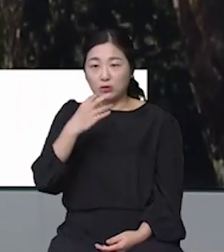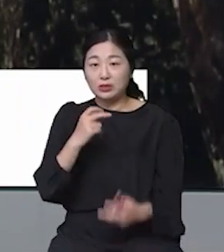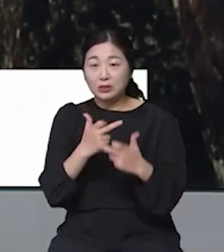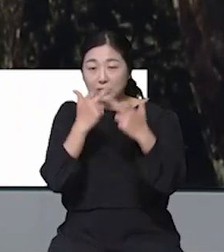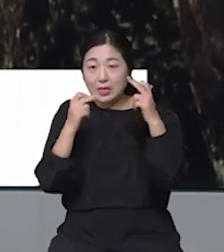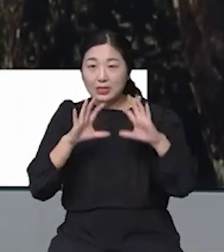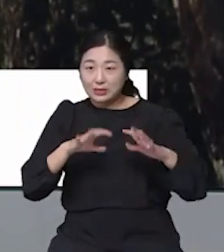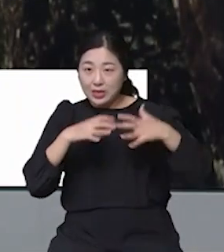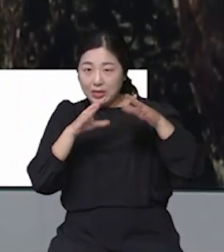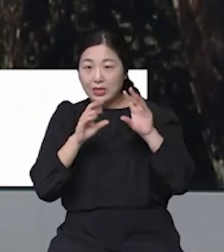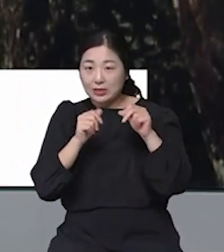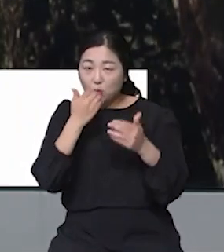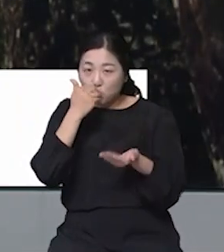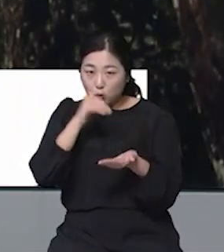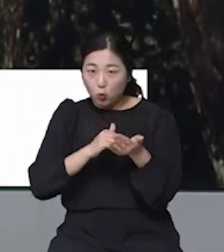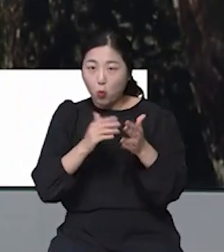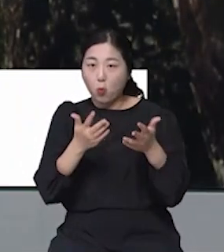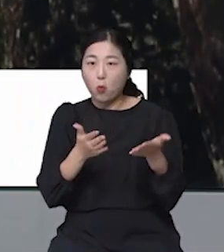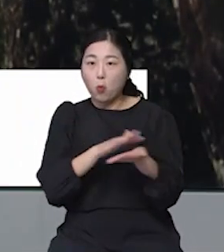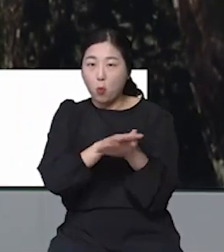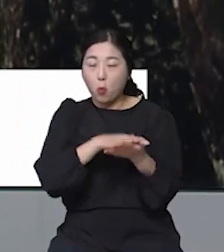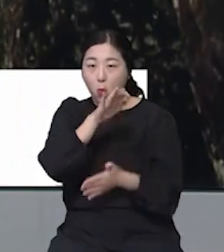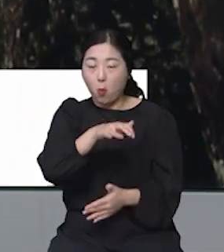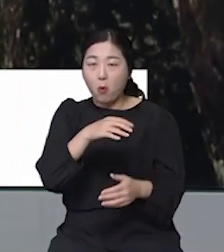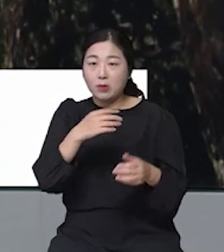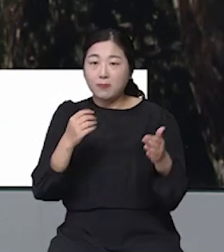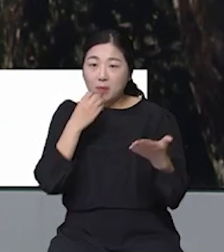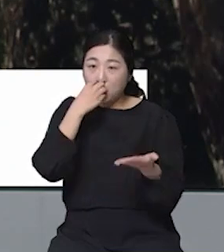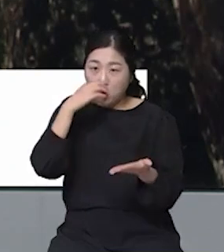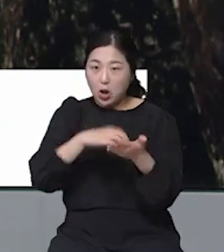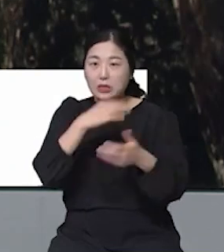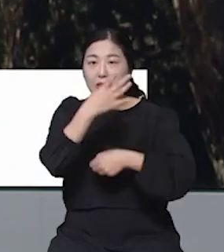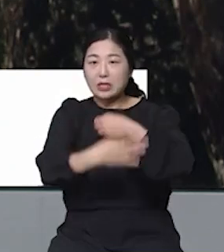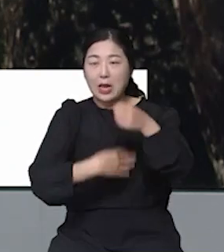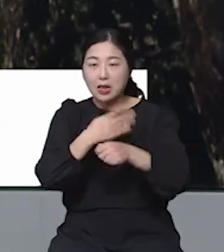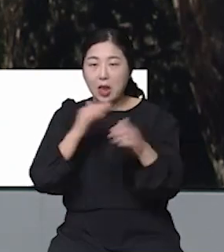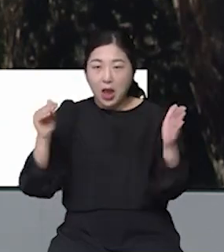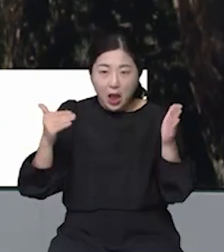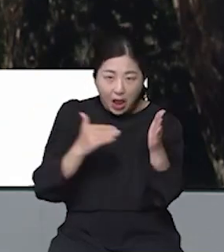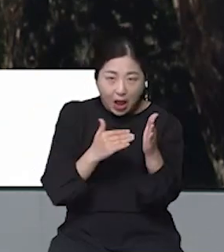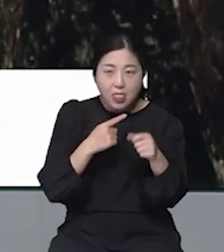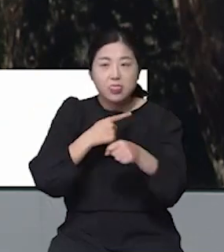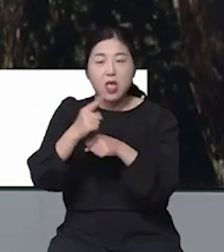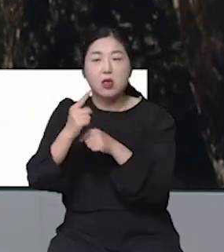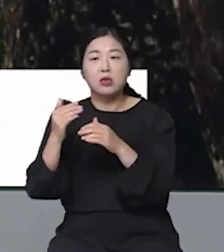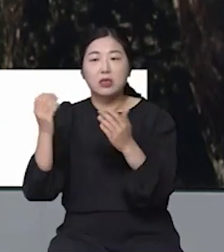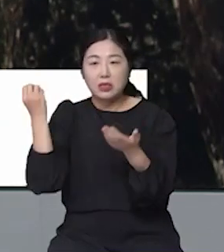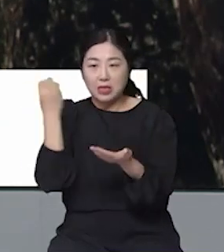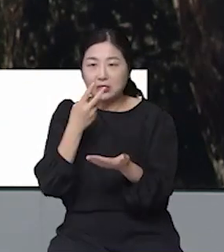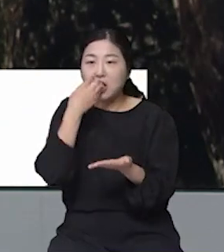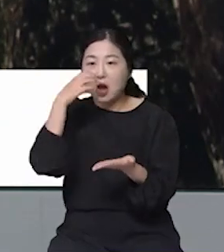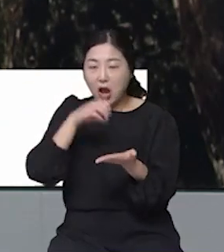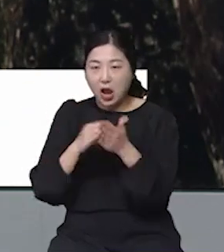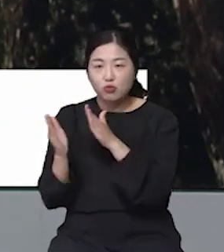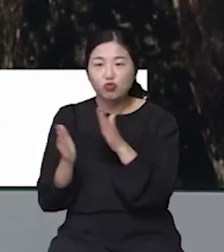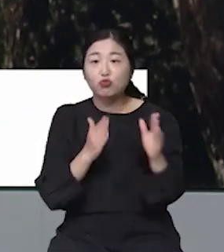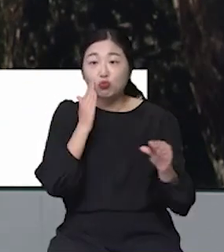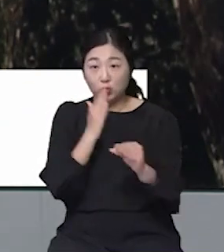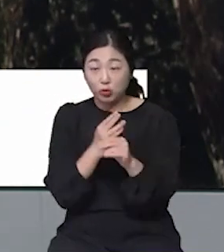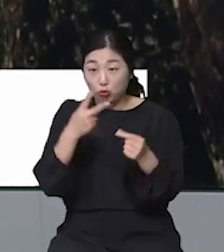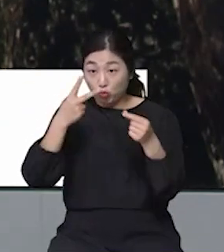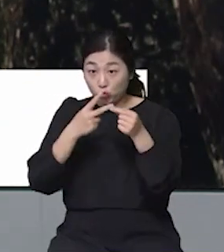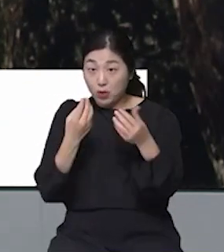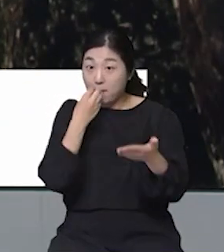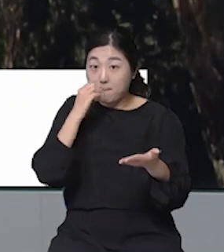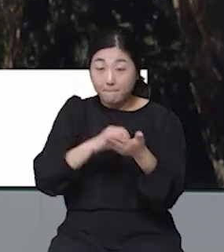무등산이 세계 지질공원으로 인증된 지 4년이 지나면서 내년 재인증을 앞두고 있습니다. 두 번째 인증이